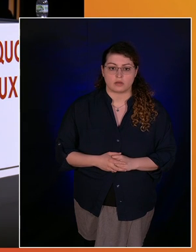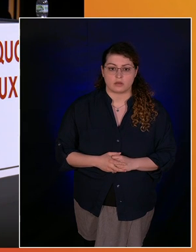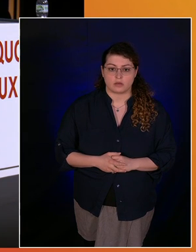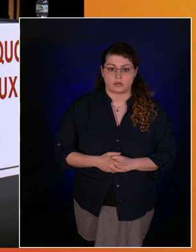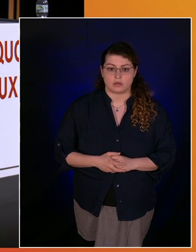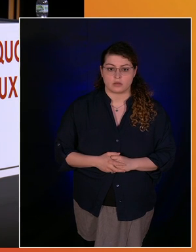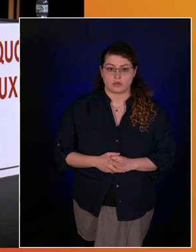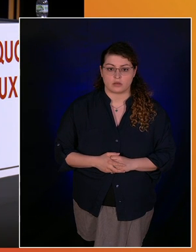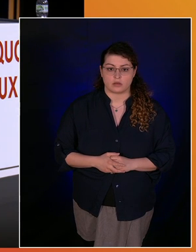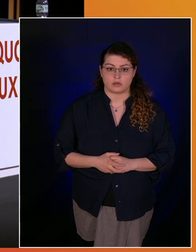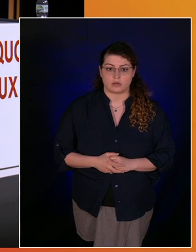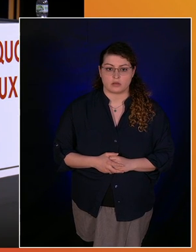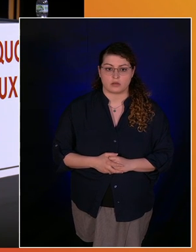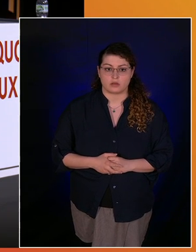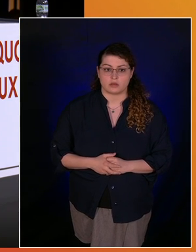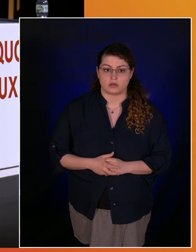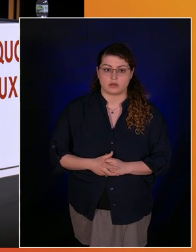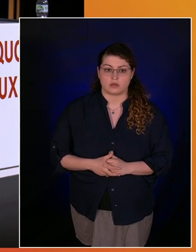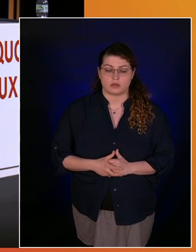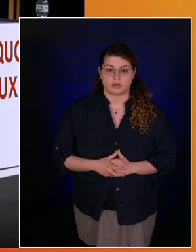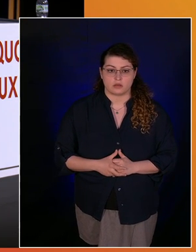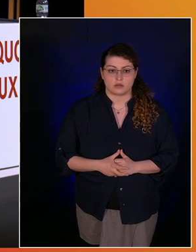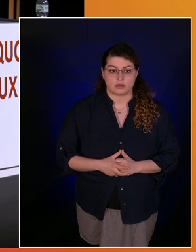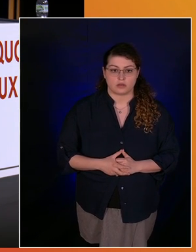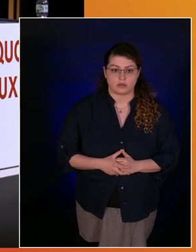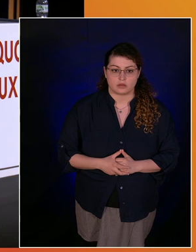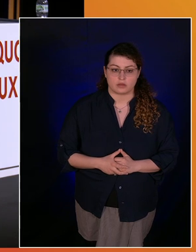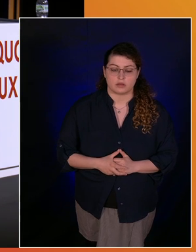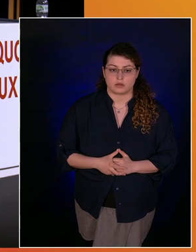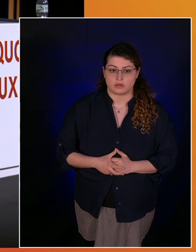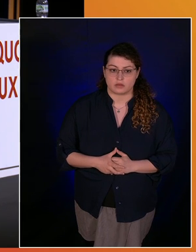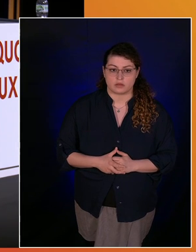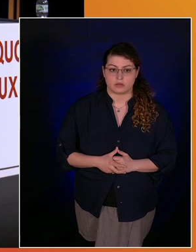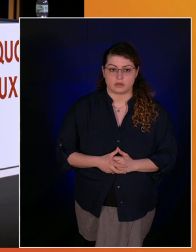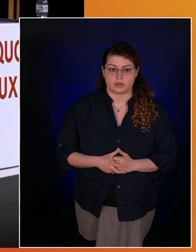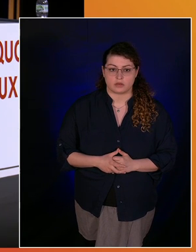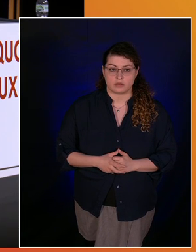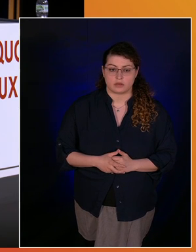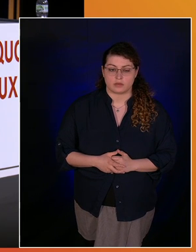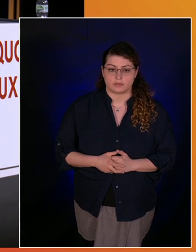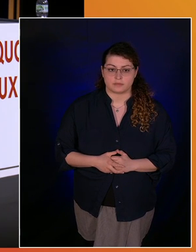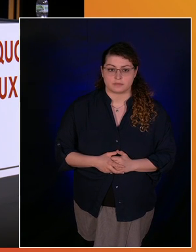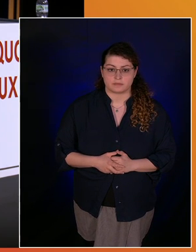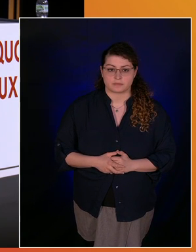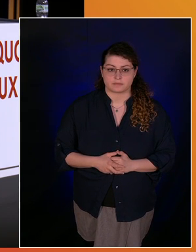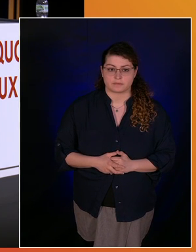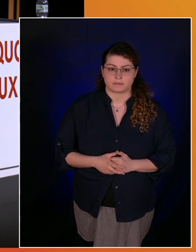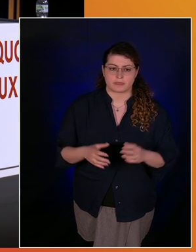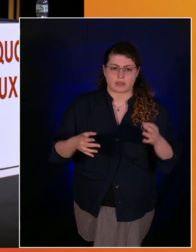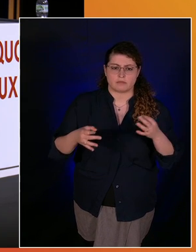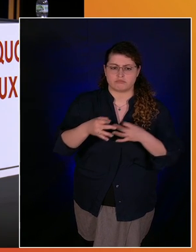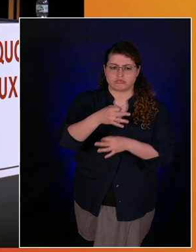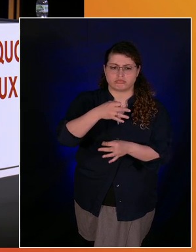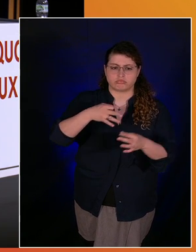qu'ils ont pas voté non mais sérieux quoi vous êtes sérieux plus là c'est quoi ce bordel là